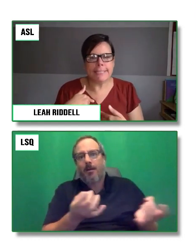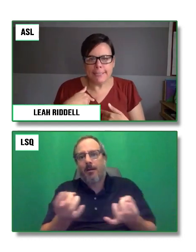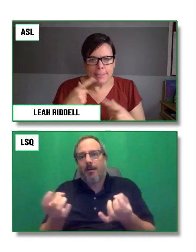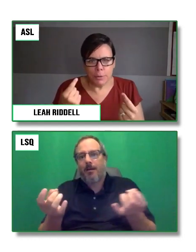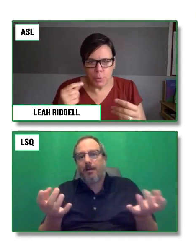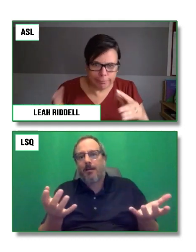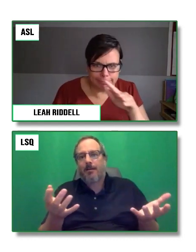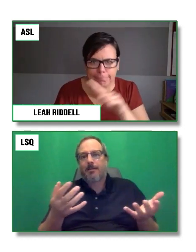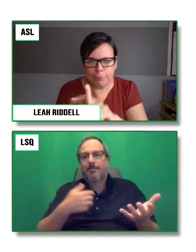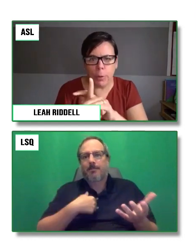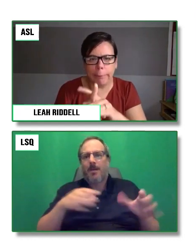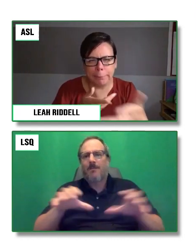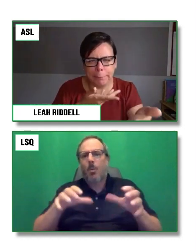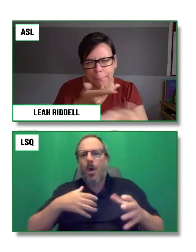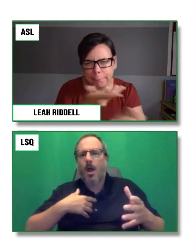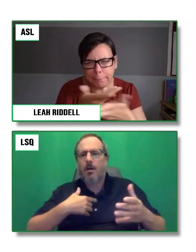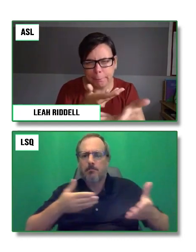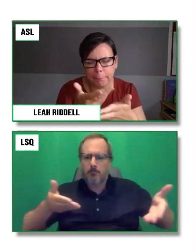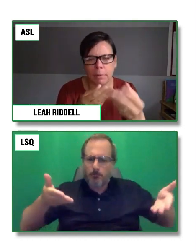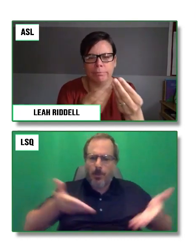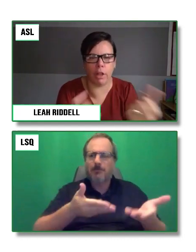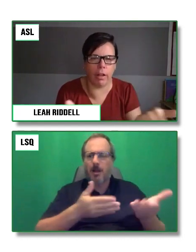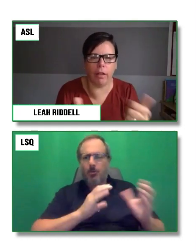manque d'accessibilité